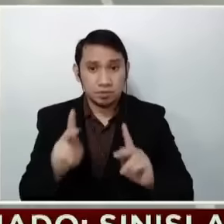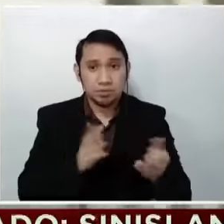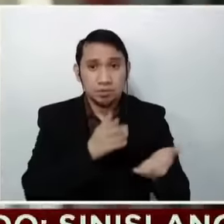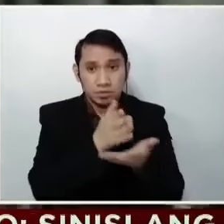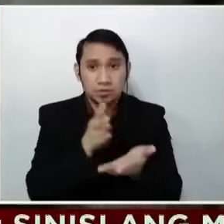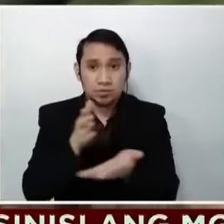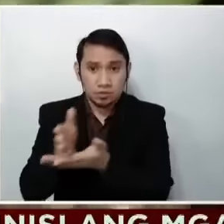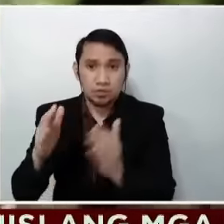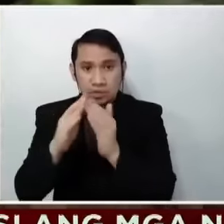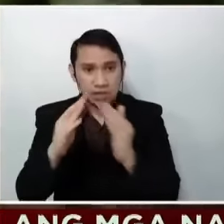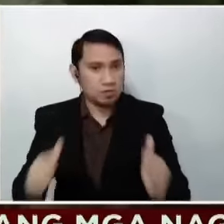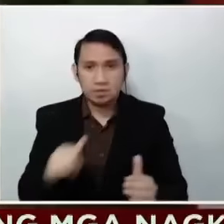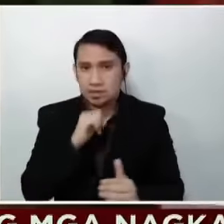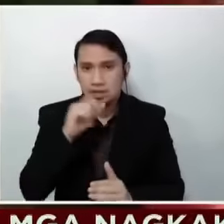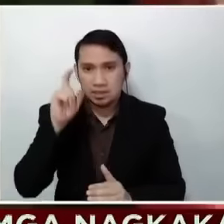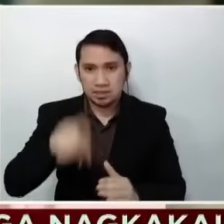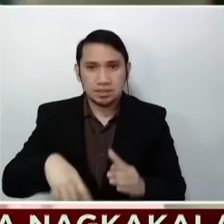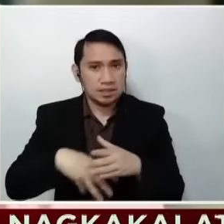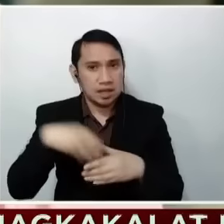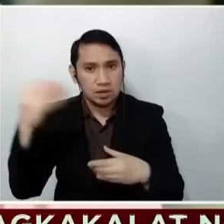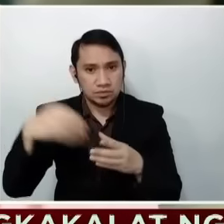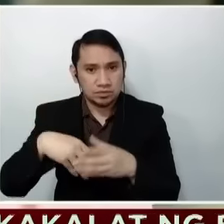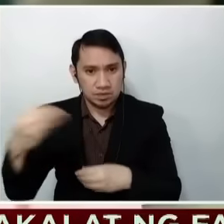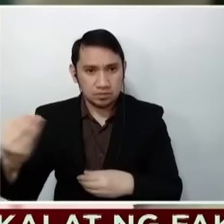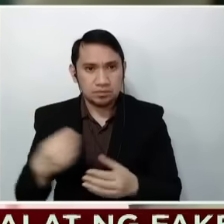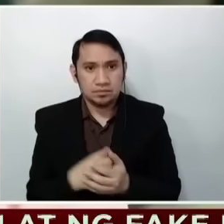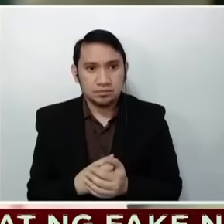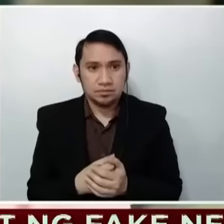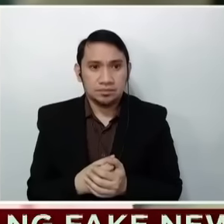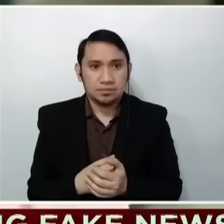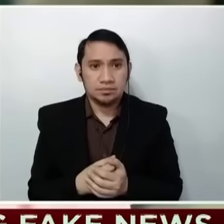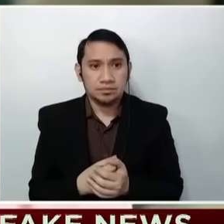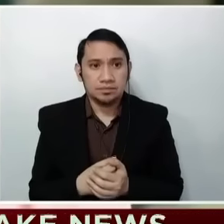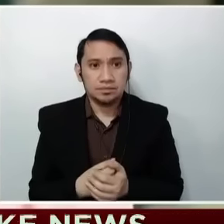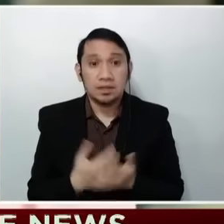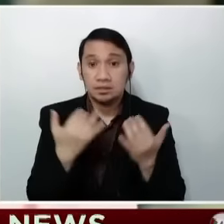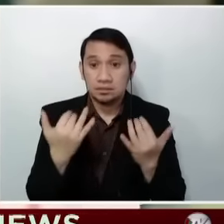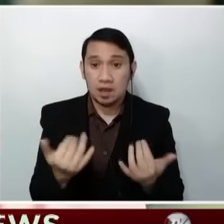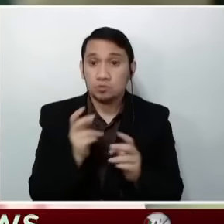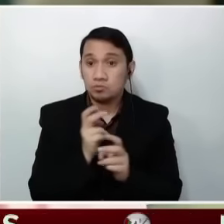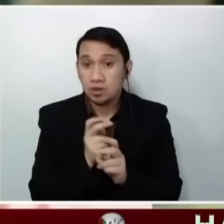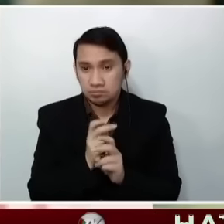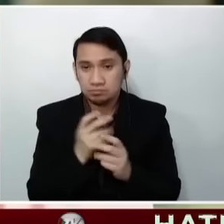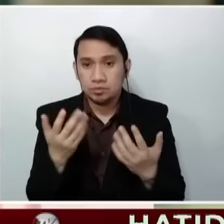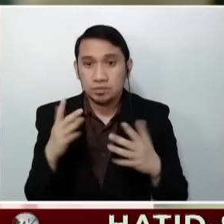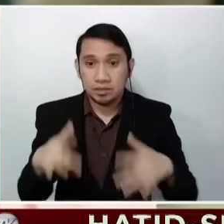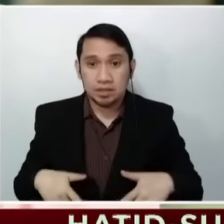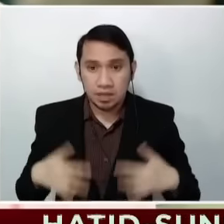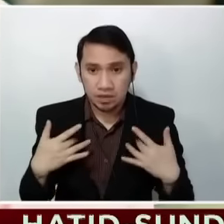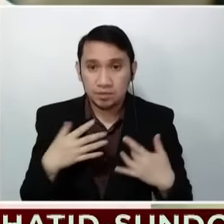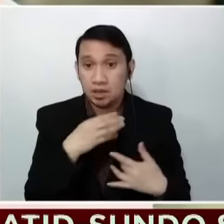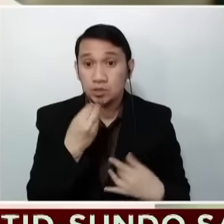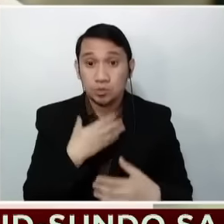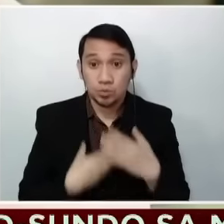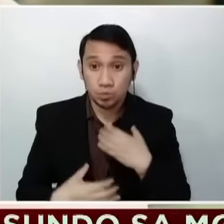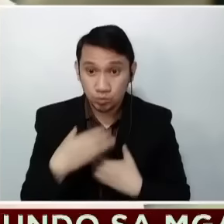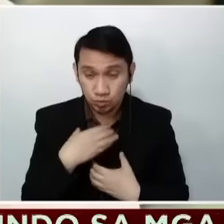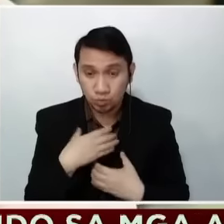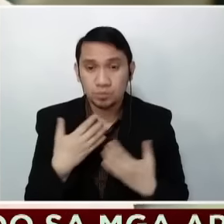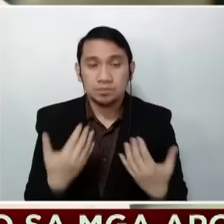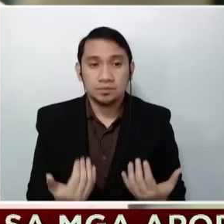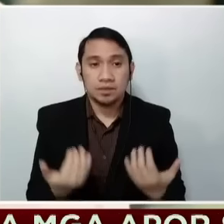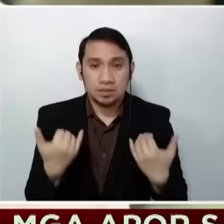hindi na kailangang lumabas ang parishioner. At least yung kahirapan, yung gutom ay napupunuan